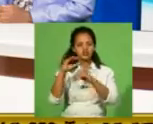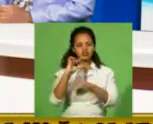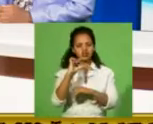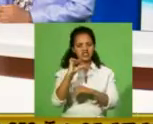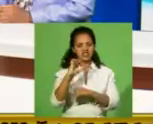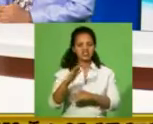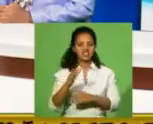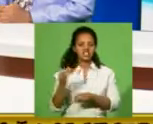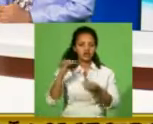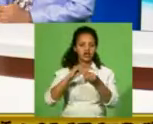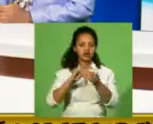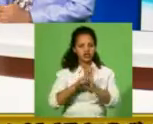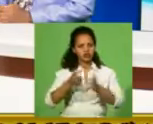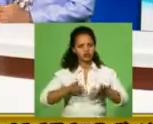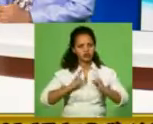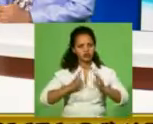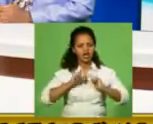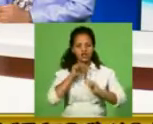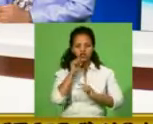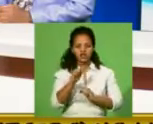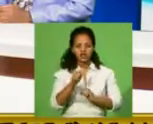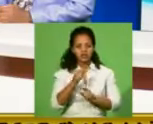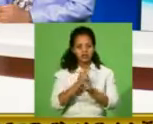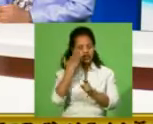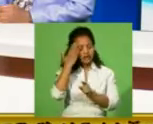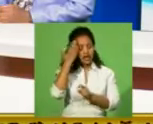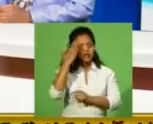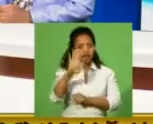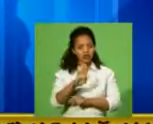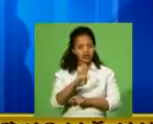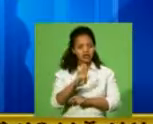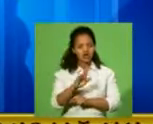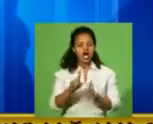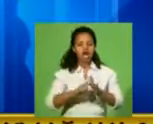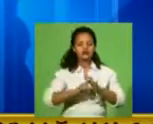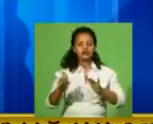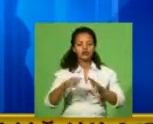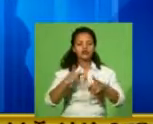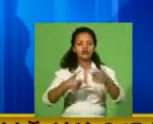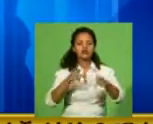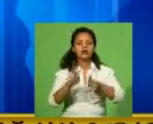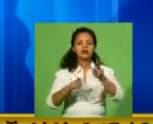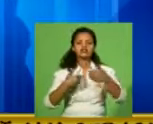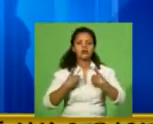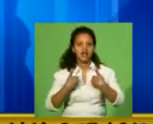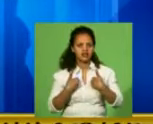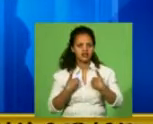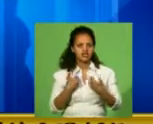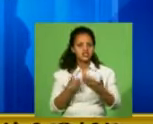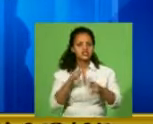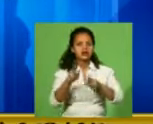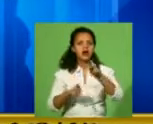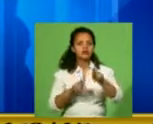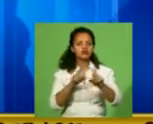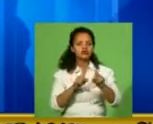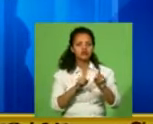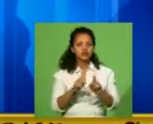መልኩ ጨምሮ ቫይረሱ ይኖርባቸው አይኖርባቸው በውል ሳይታወቅ አምልጠው የሚሄዱ ማህበረሰቦች አሉ። እነዚህ